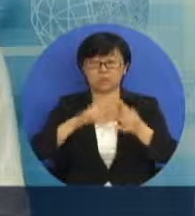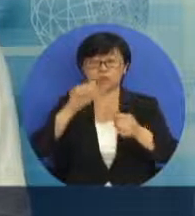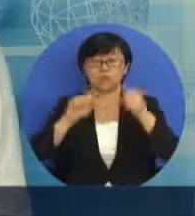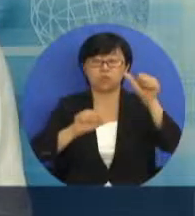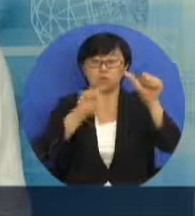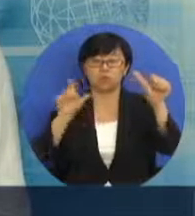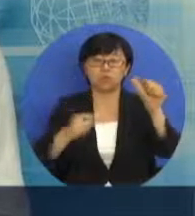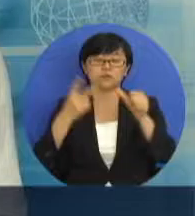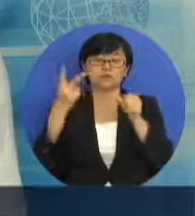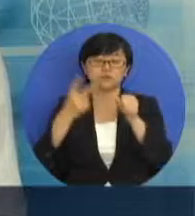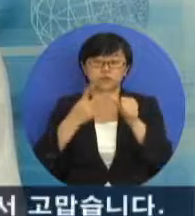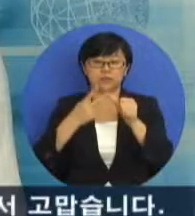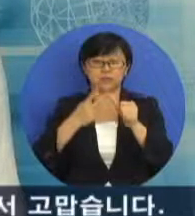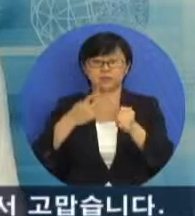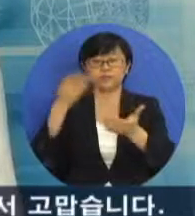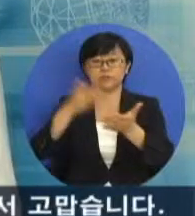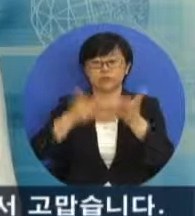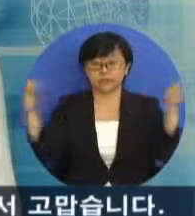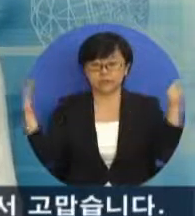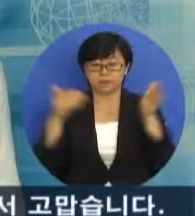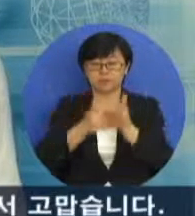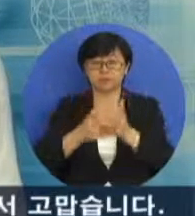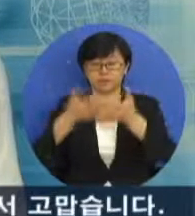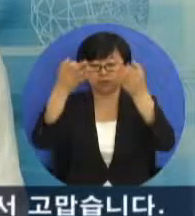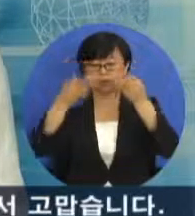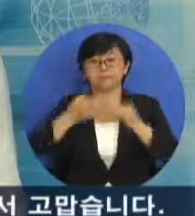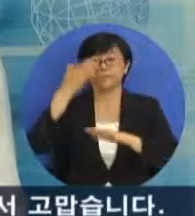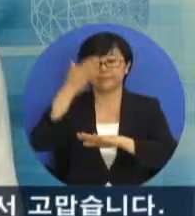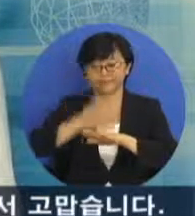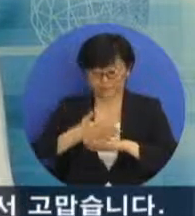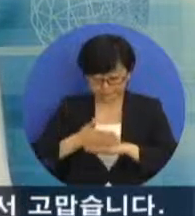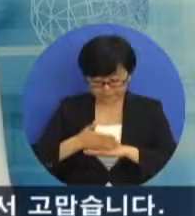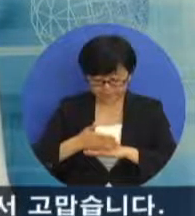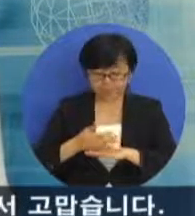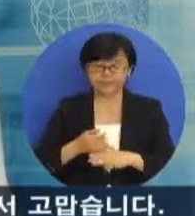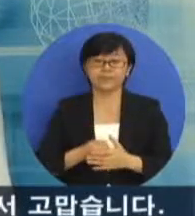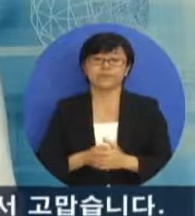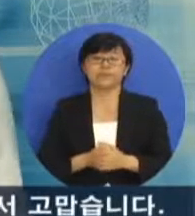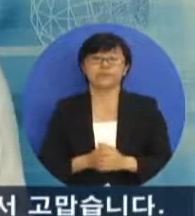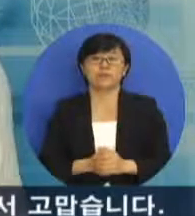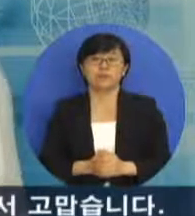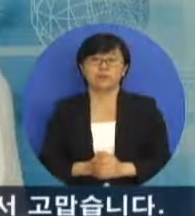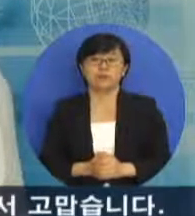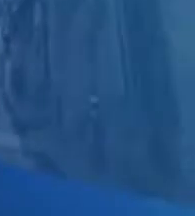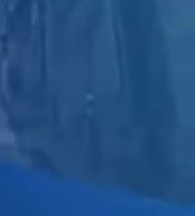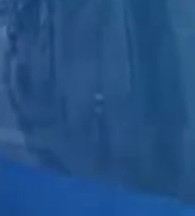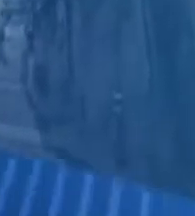약속드리며 5월 둘째 주 종로 주간뉴스 여기서 마칩니다. 시청해주셔서 고맙습니다.